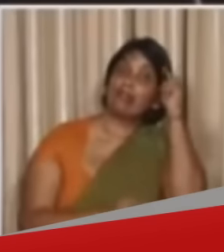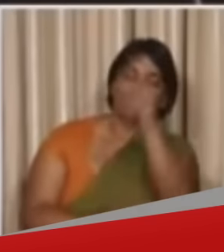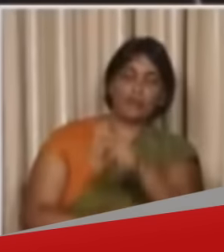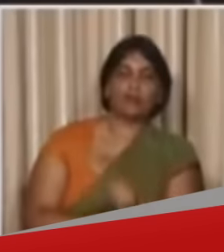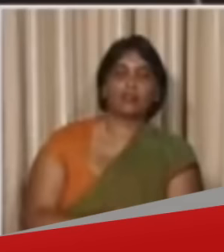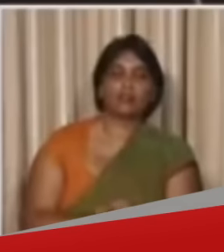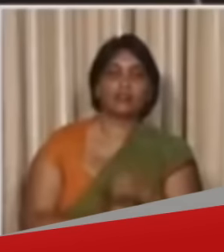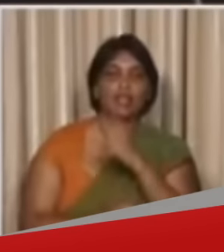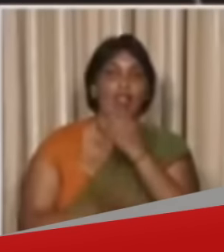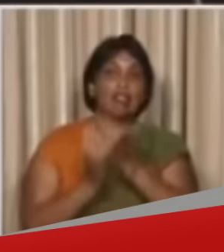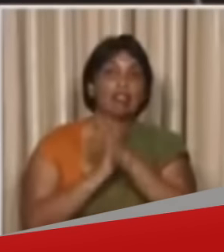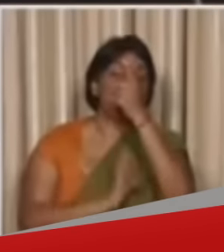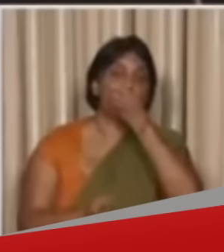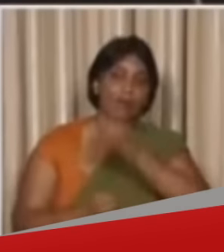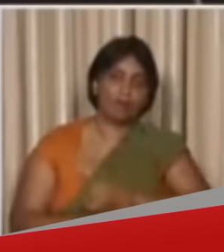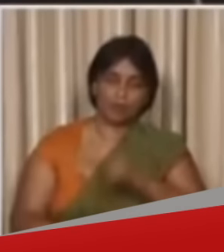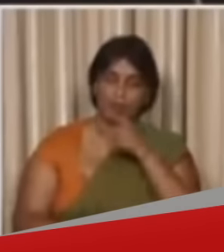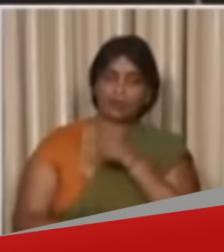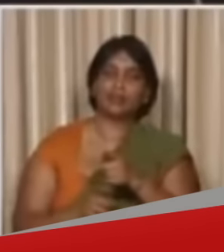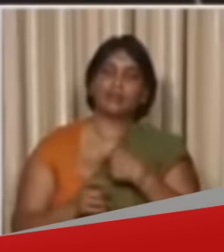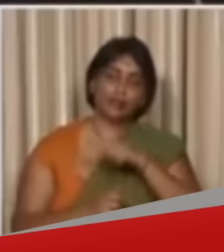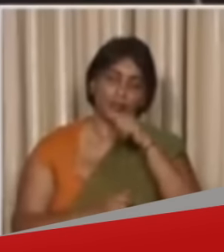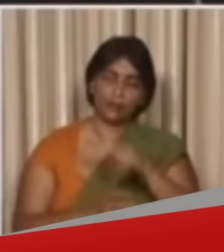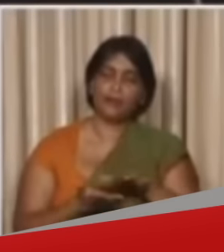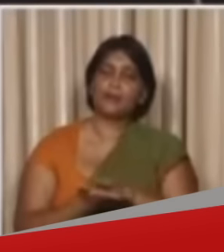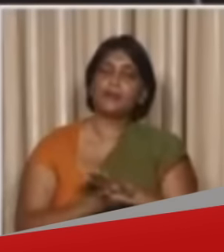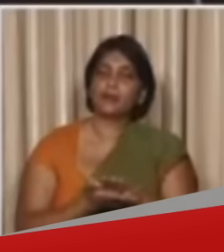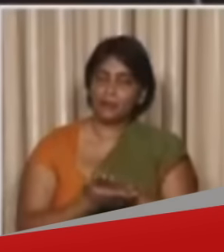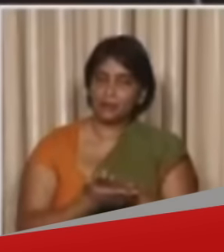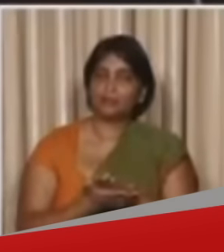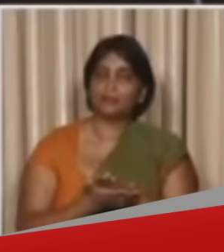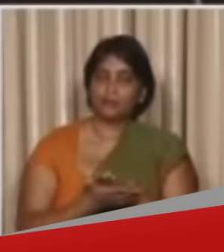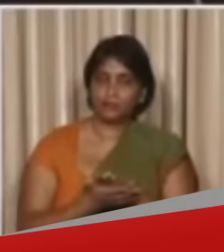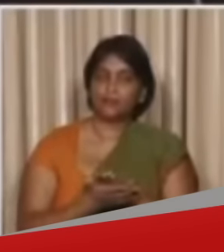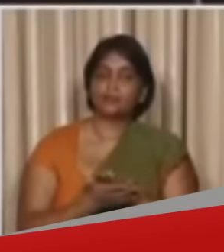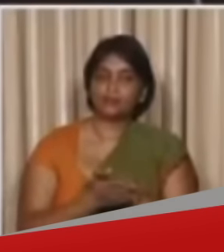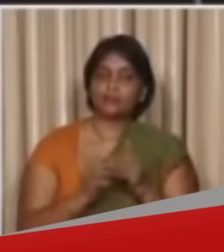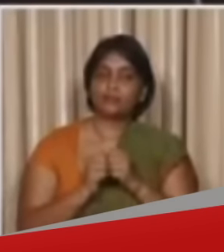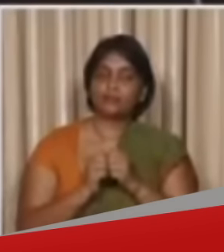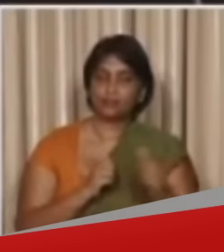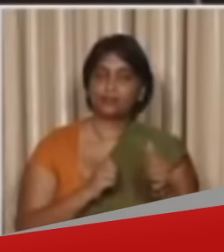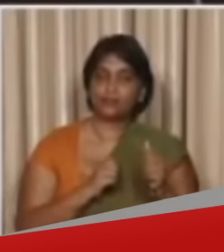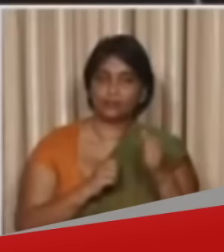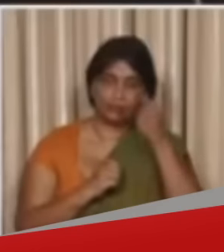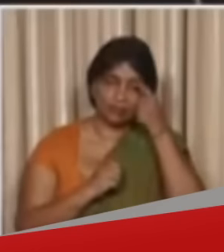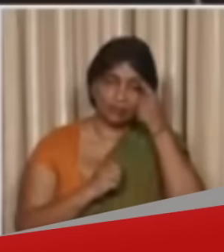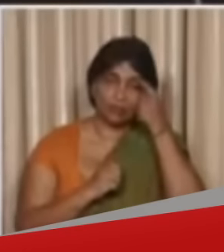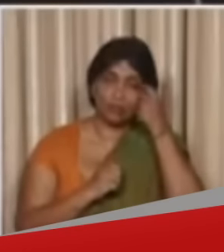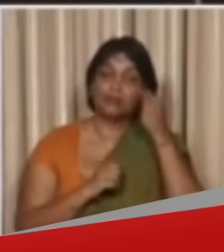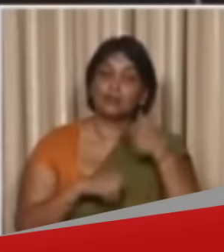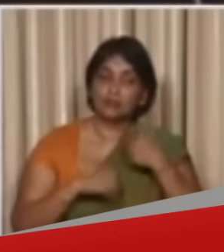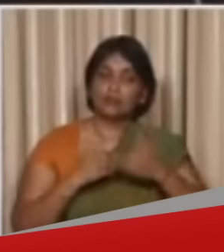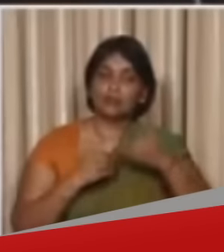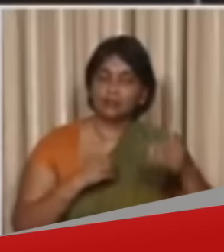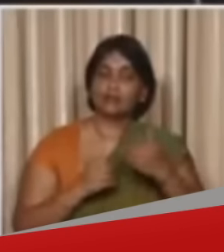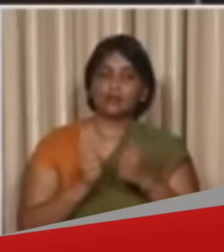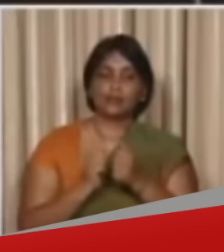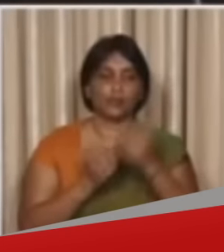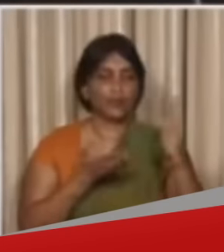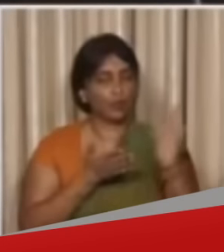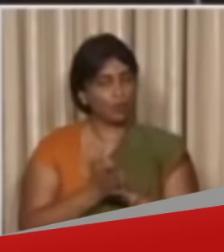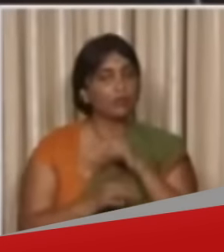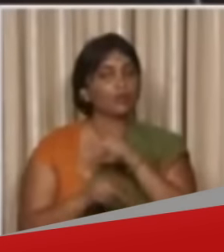බෝම්බ වත්තු කරේ ඉන්දියාව කියලා ඒ නිසා අපිට බොහොම පැහැදිලි ගර්මන්තුමාට කලම්පිය රටක් විදිහට මට තව වෙලා දුන්නා අපිට දිගින් දිගටම උදව් කරා